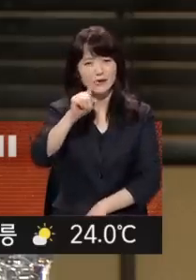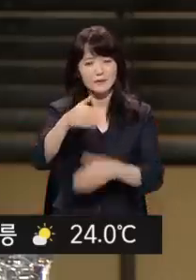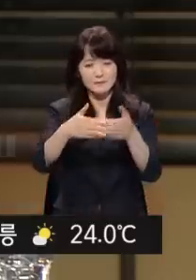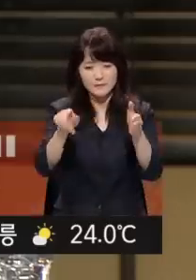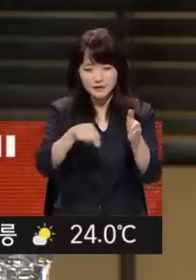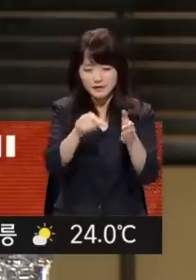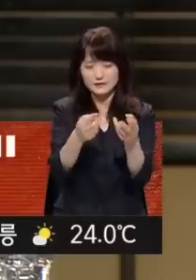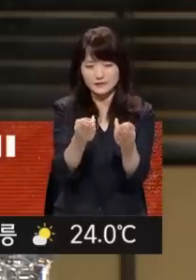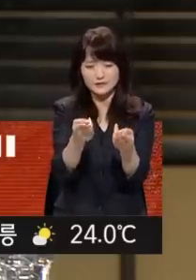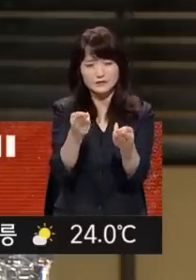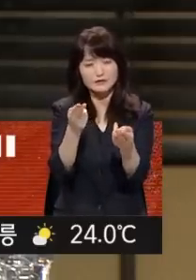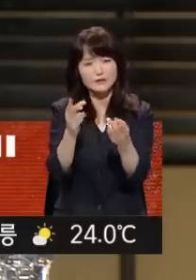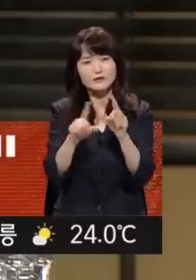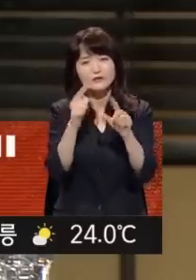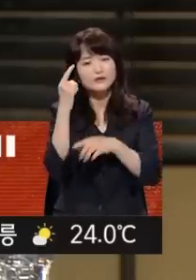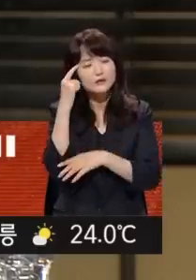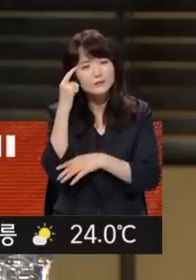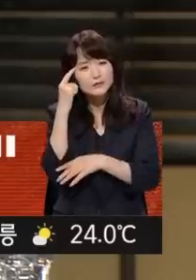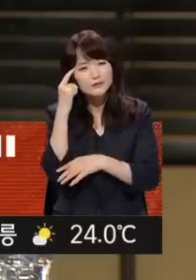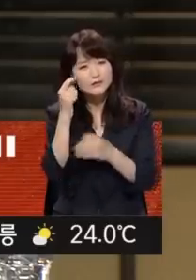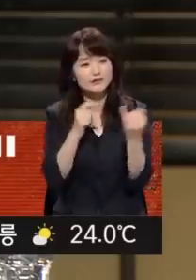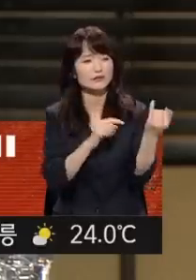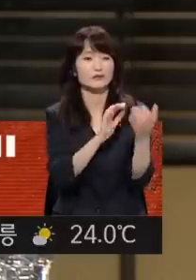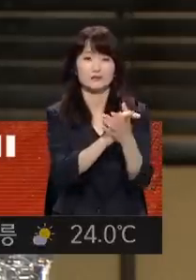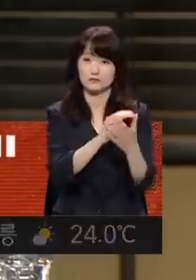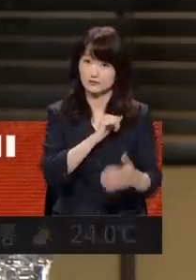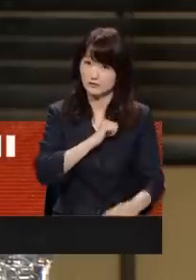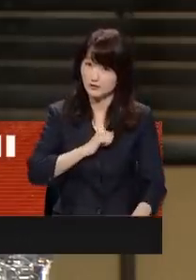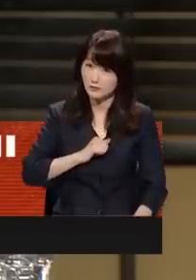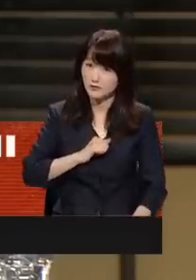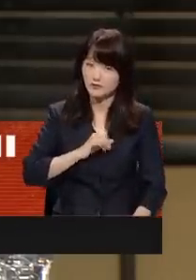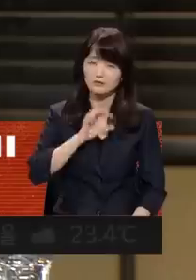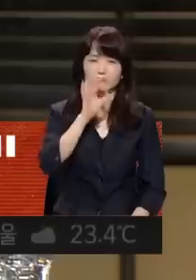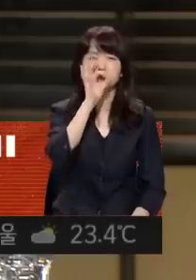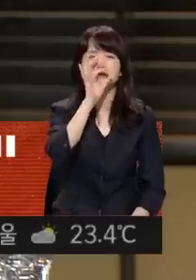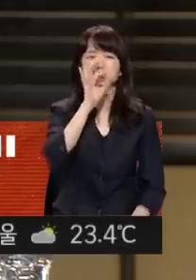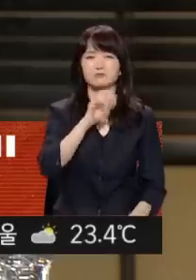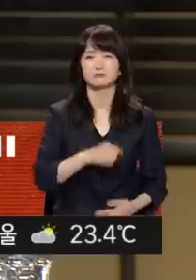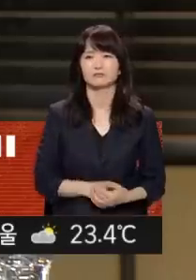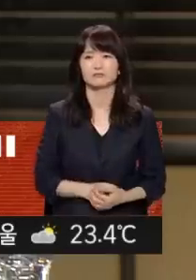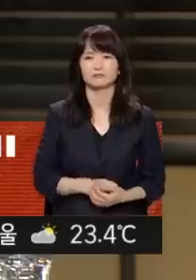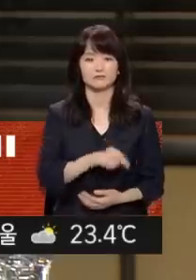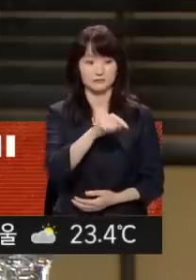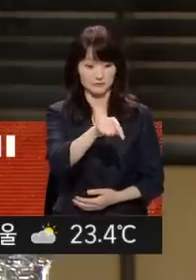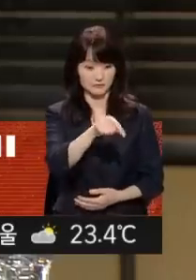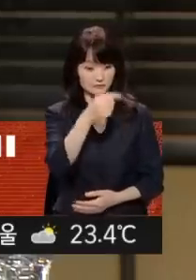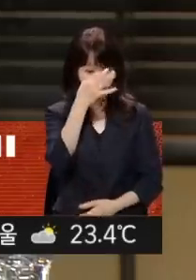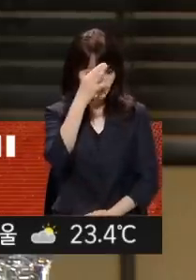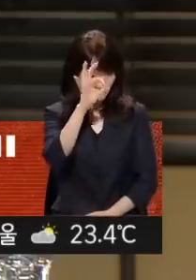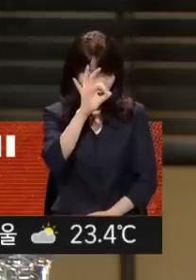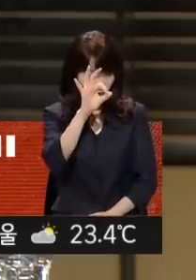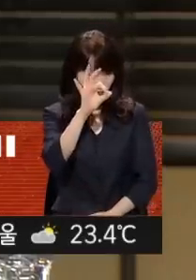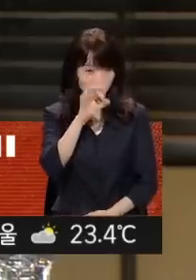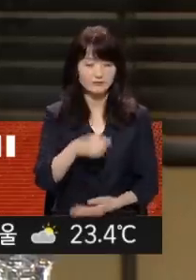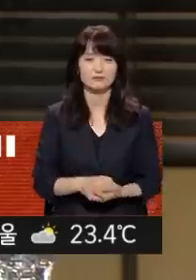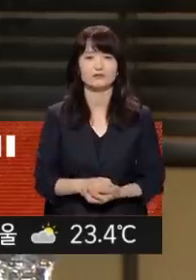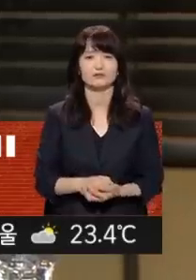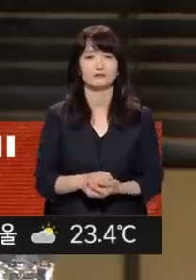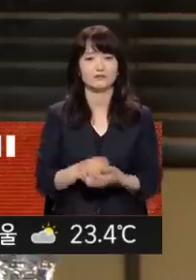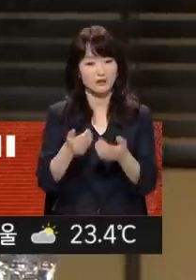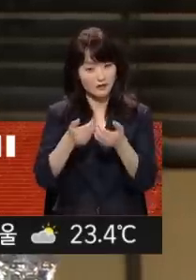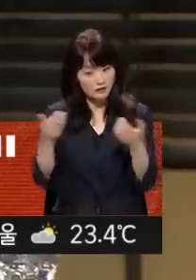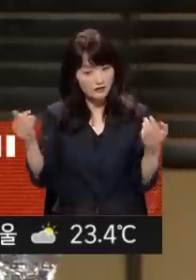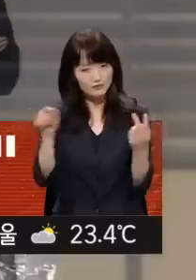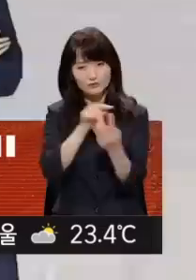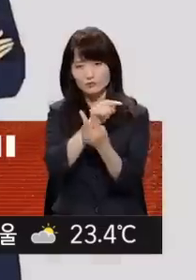생활한다고 가정을 해보죠 과연이 여친이 견딜까요 못 견디다 말이야 그러니까 이걸 존중하던 아니면 헤어지든 이건